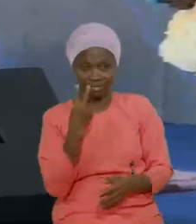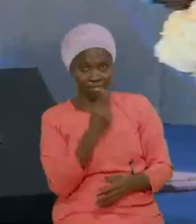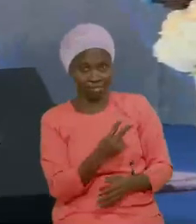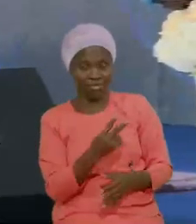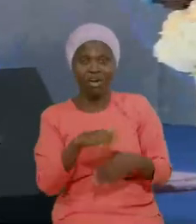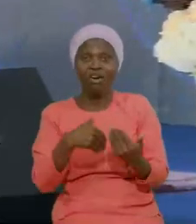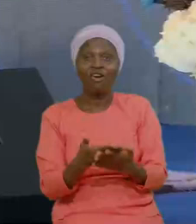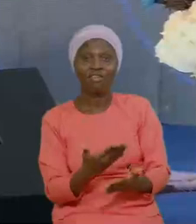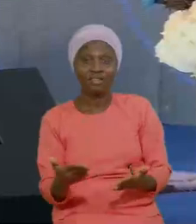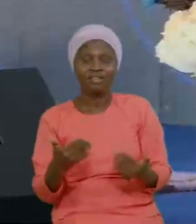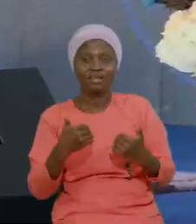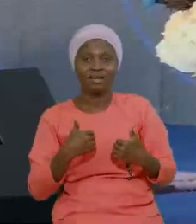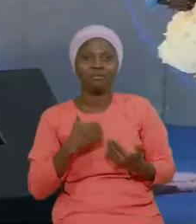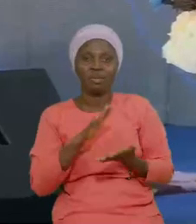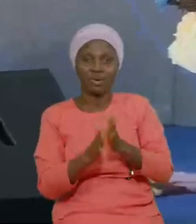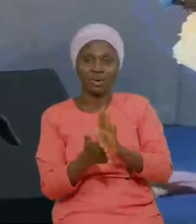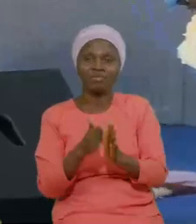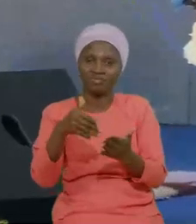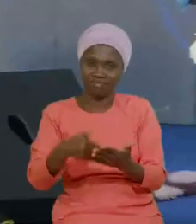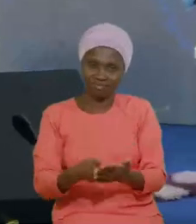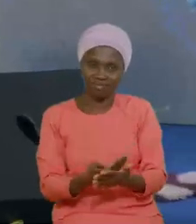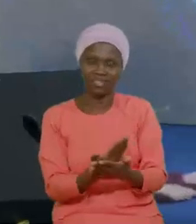Les choses anciennes sont passées.